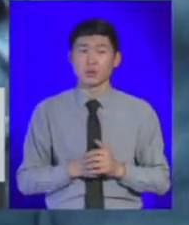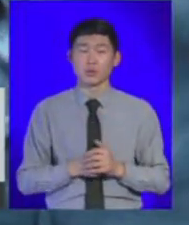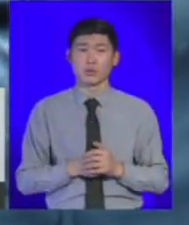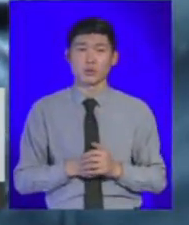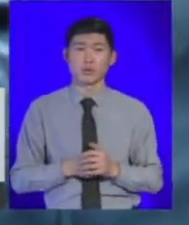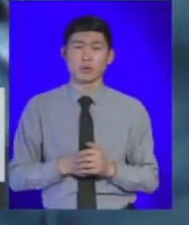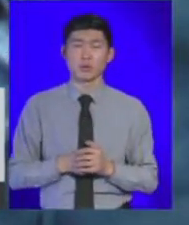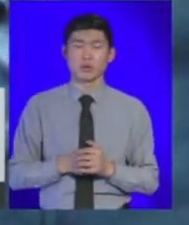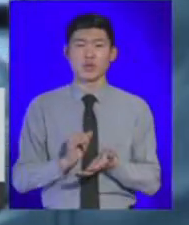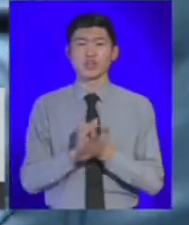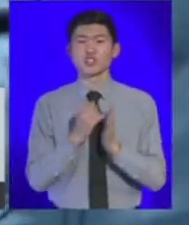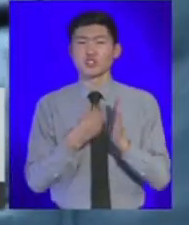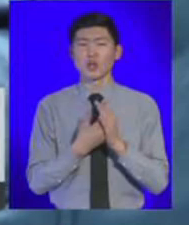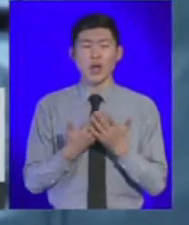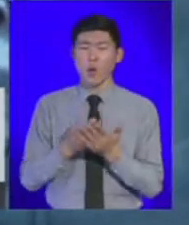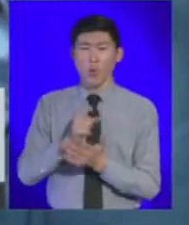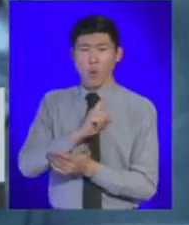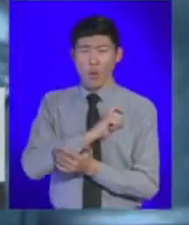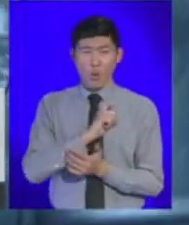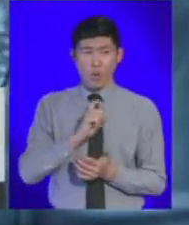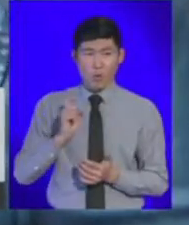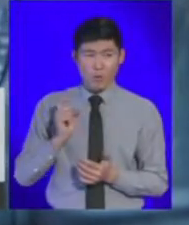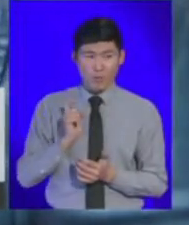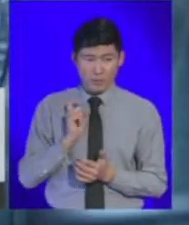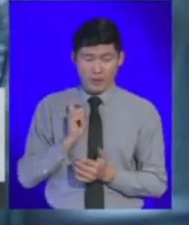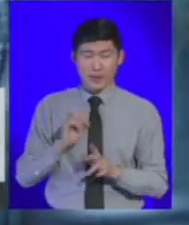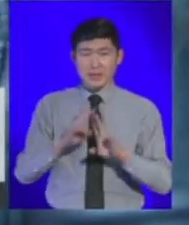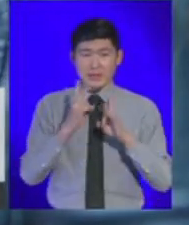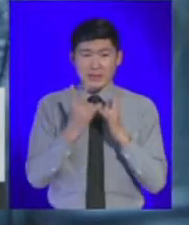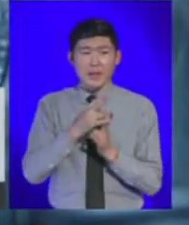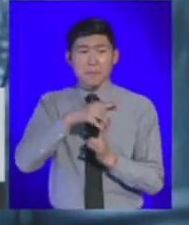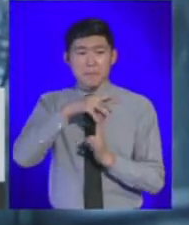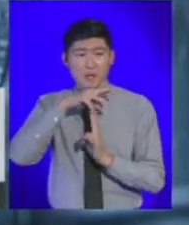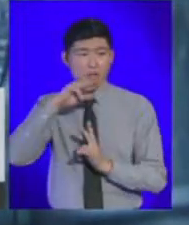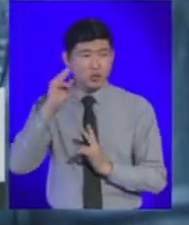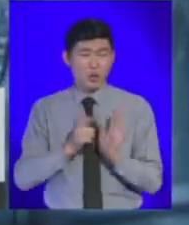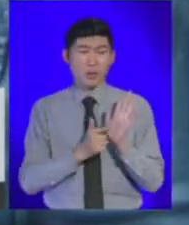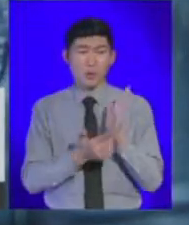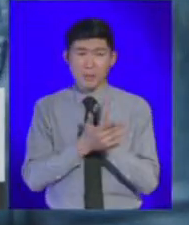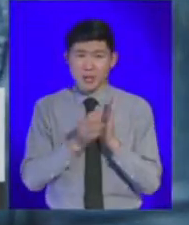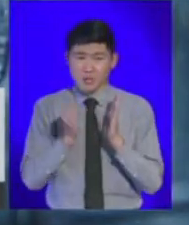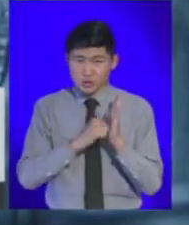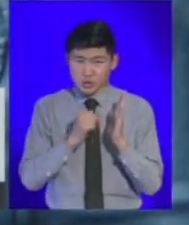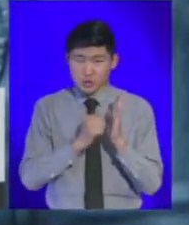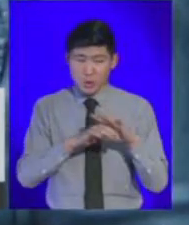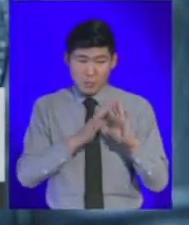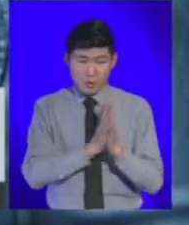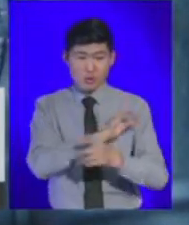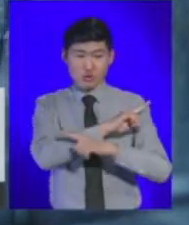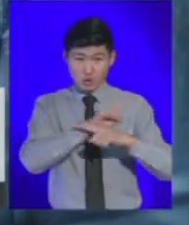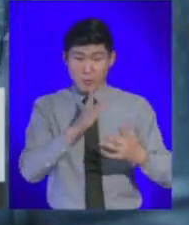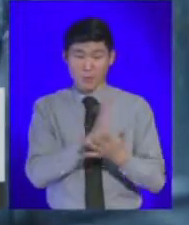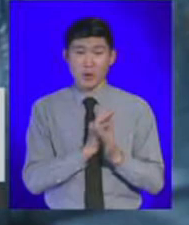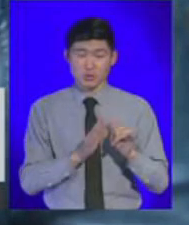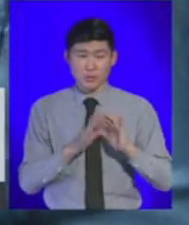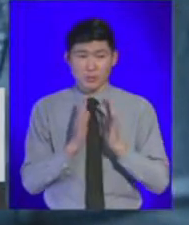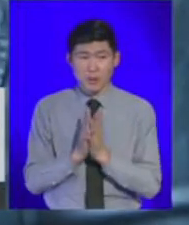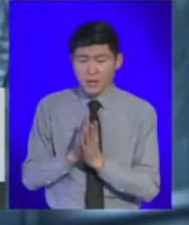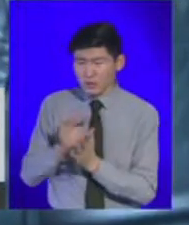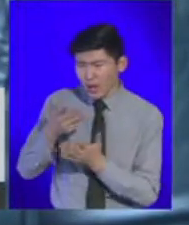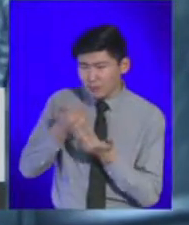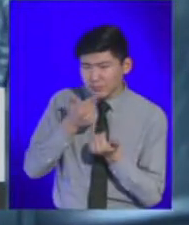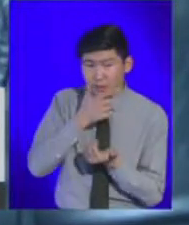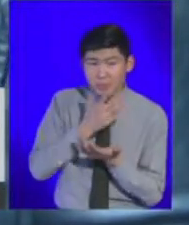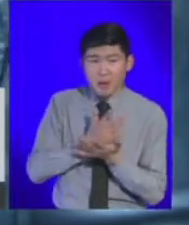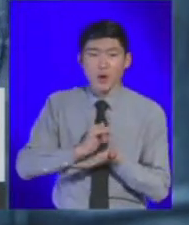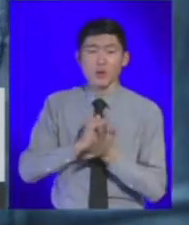хэлбэл хүний хувийн нууц хамгаалалт ба хууль нийтийн мэдээллийн ил тод байдлын тухай хуулийн хоорондоо зөрчилдөд байгаа учраас бид мэдээллийг тавь чадахгүй байна гэж. Ийм